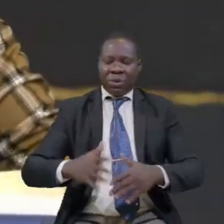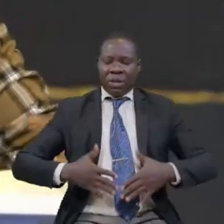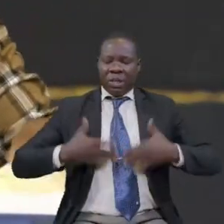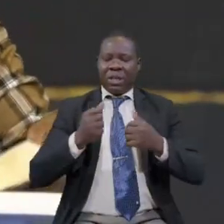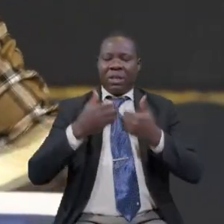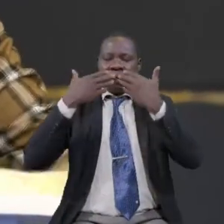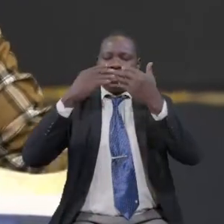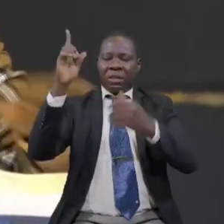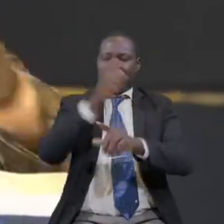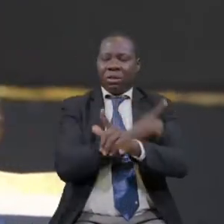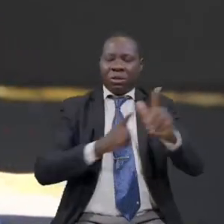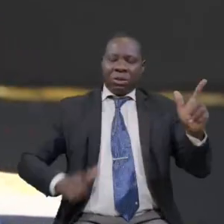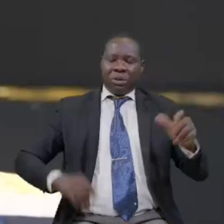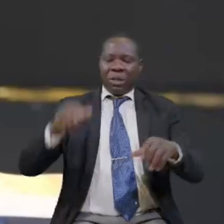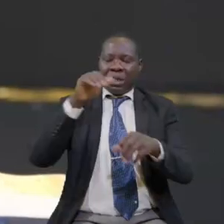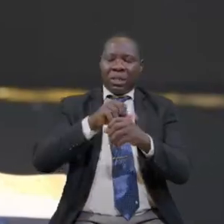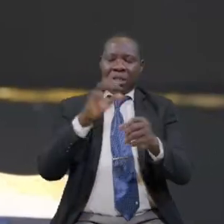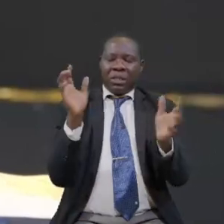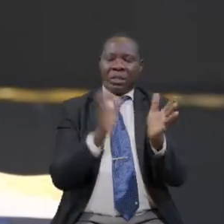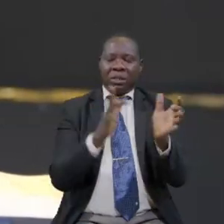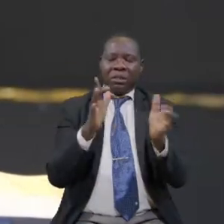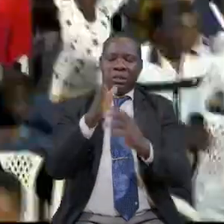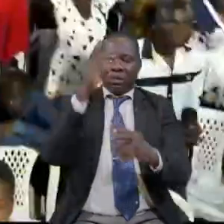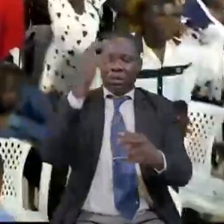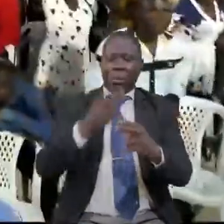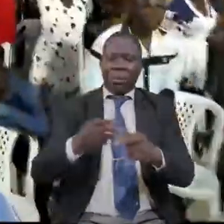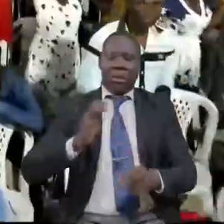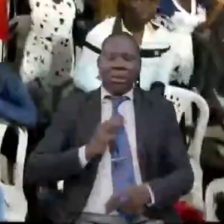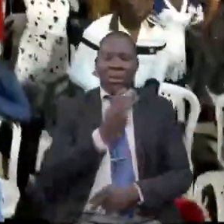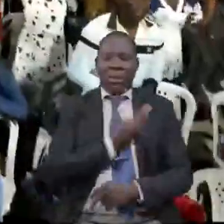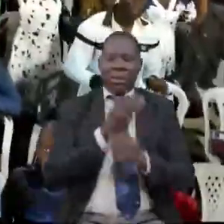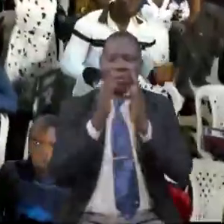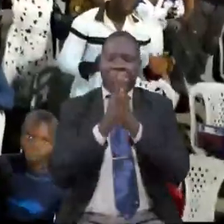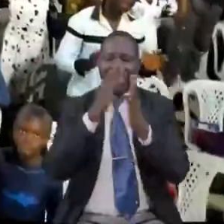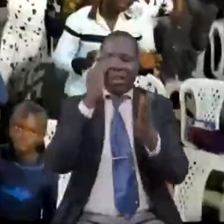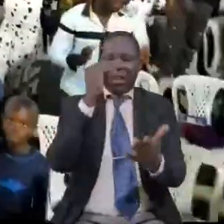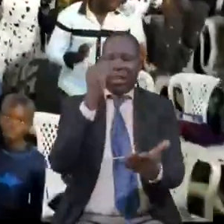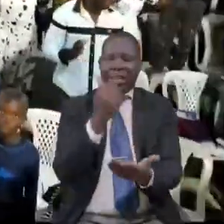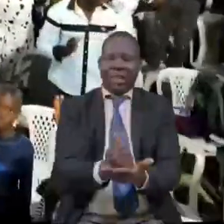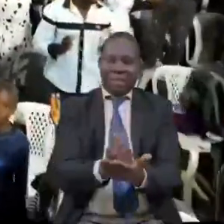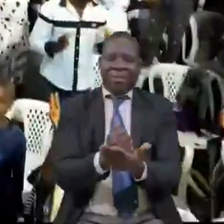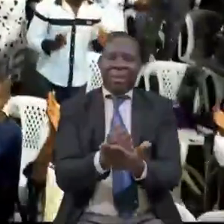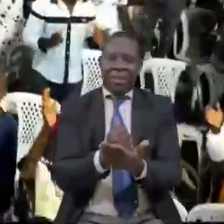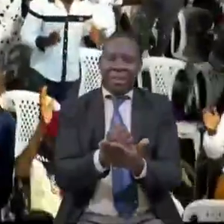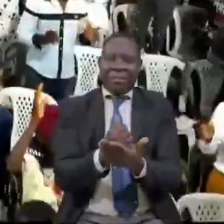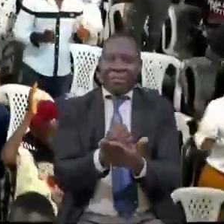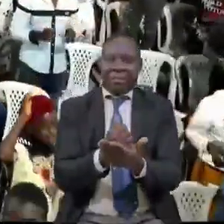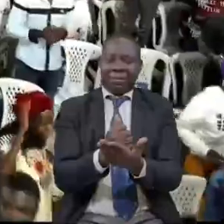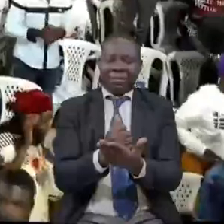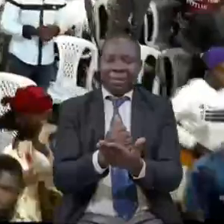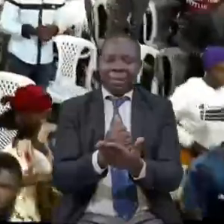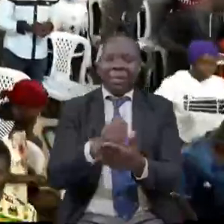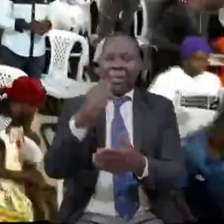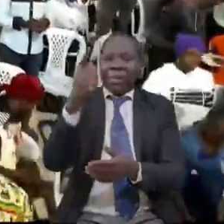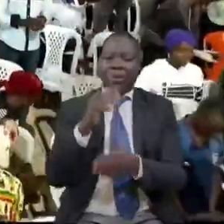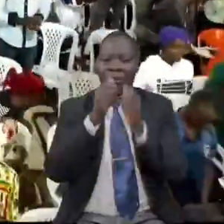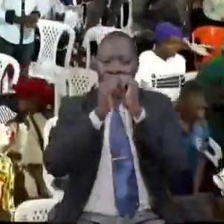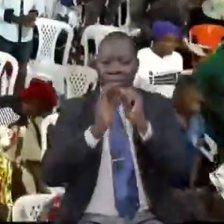Seigneur, au nom de Jésus, nous prions. Que le Seigneur vous